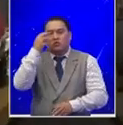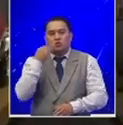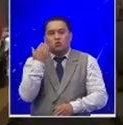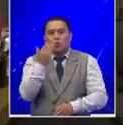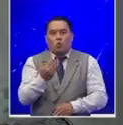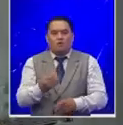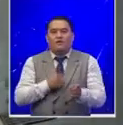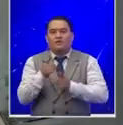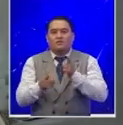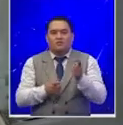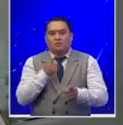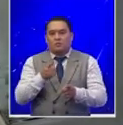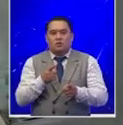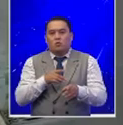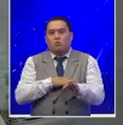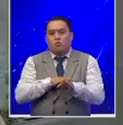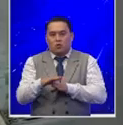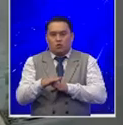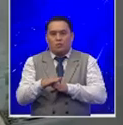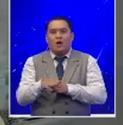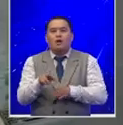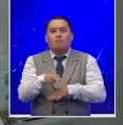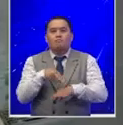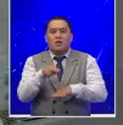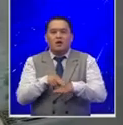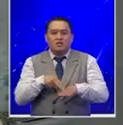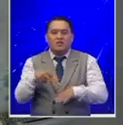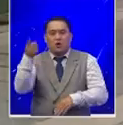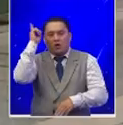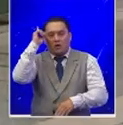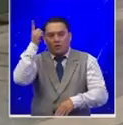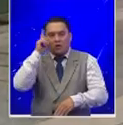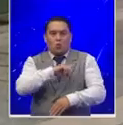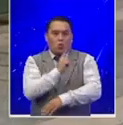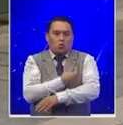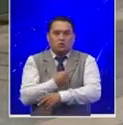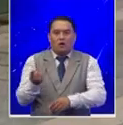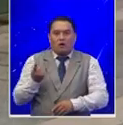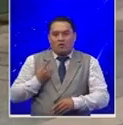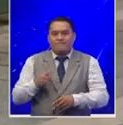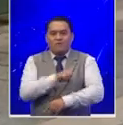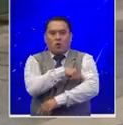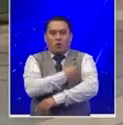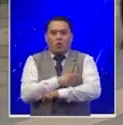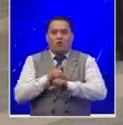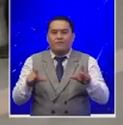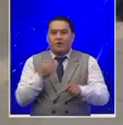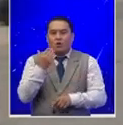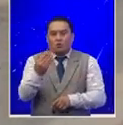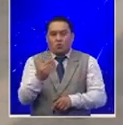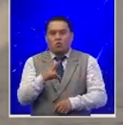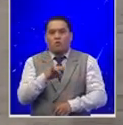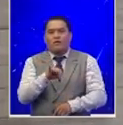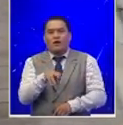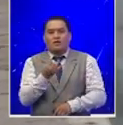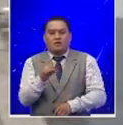а психически он уже восстановился практически полностью. Полиция Берлина усилила охрану в клинике «Шарите», где находится